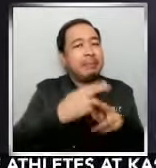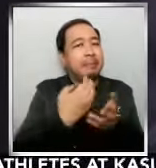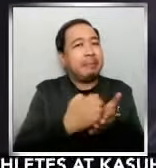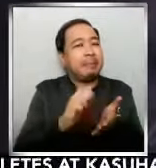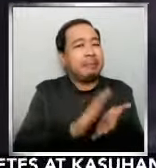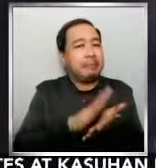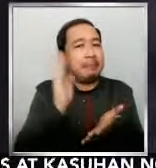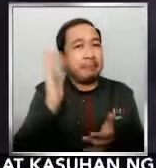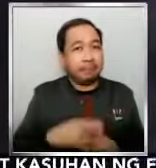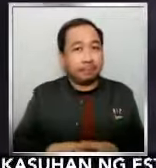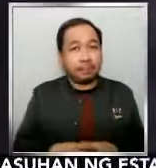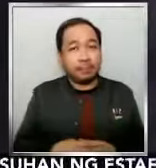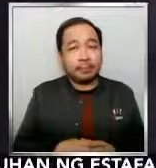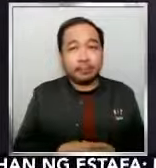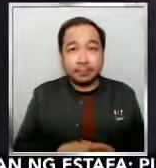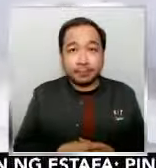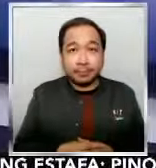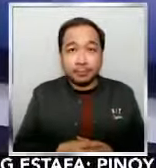Nakatutok, 24 Oras.